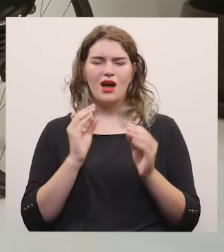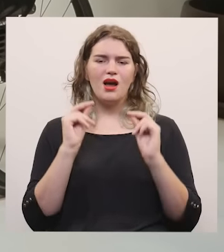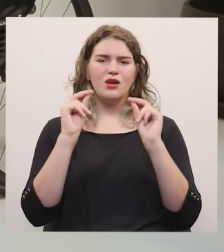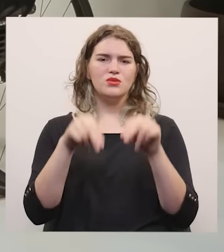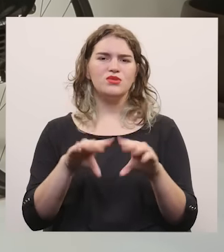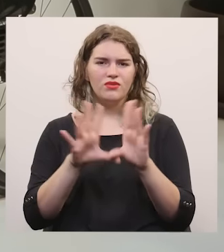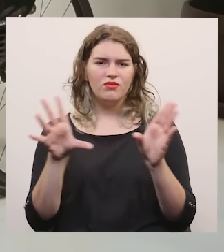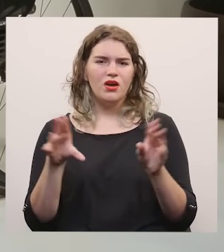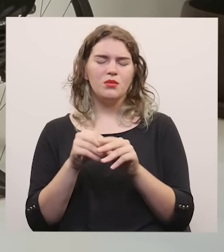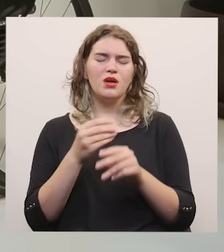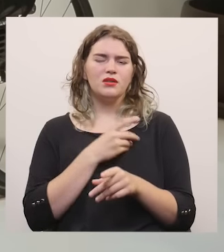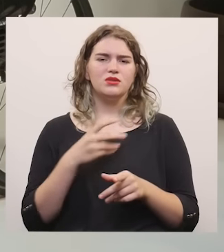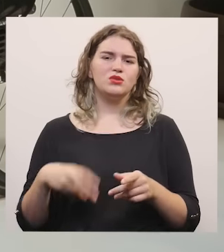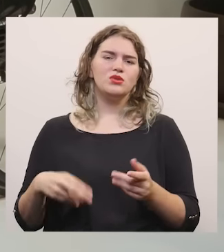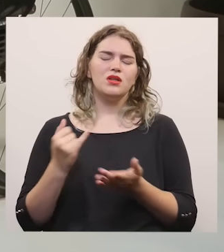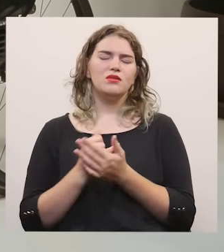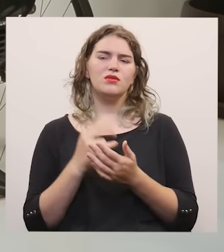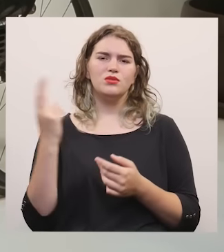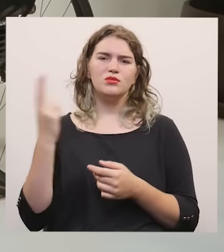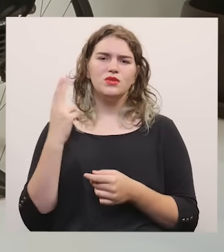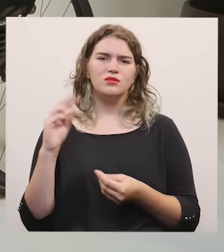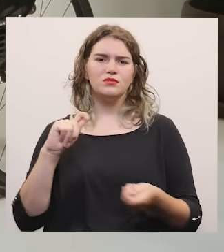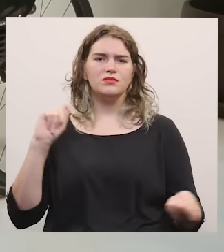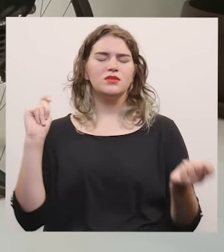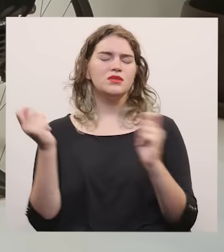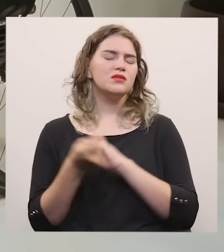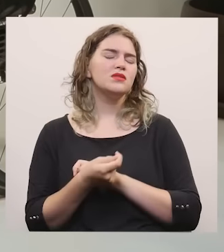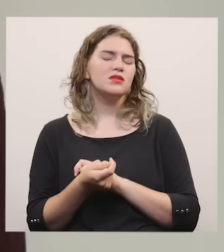sau ajunge familia la Hristos, la Dumnezeu, wow,